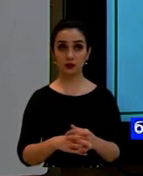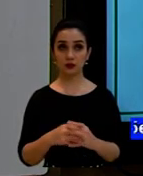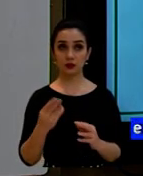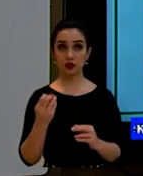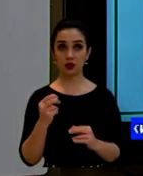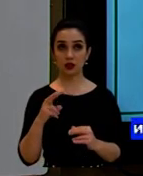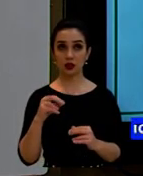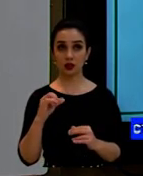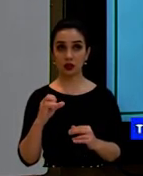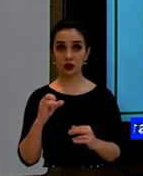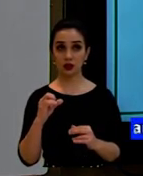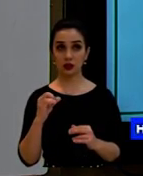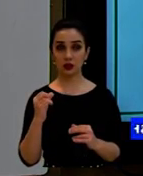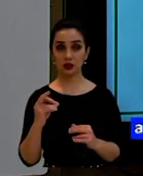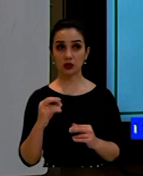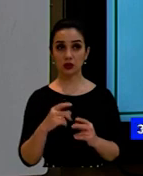Шалаш,